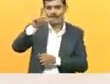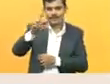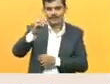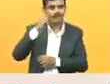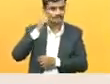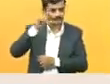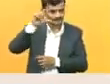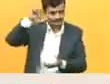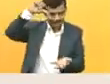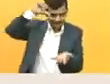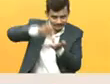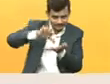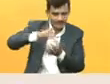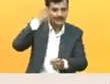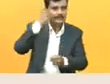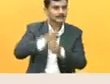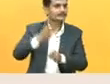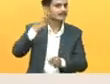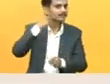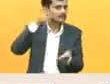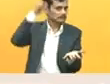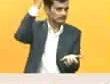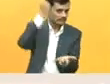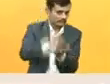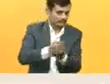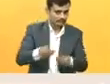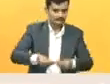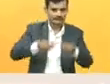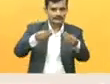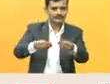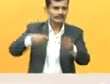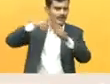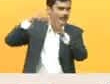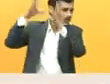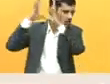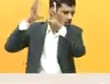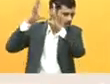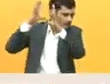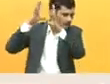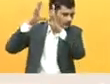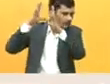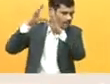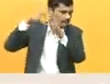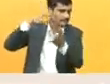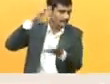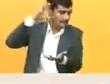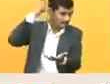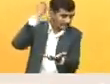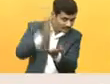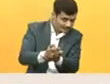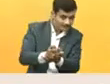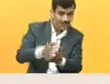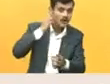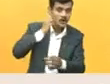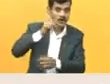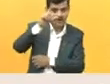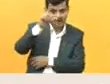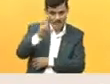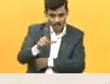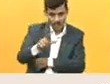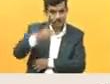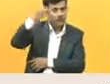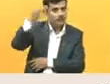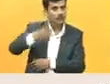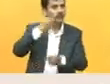में जीआई टैग मिला है। वर्जिन कोकोनट ऑयल, उसको जीआई टैग के बाद एक और